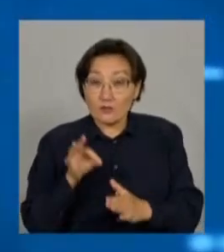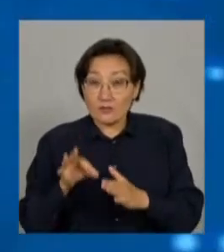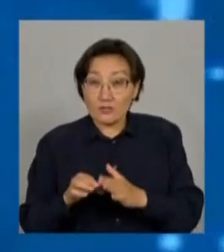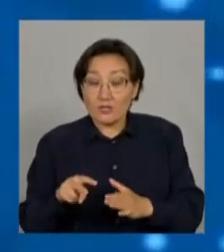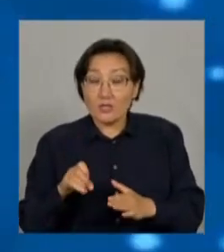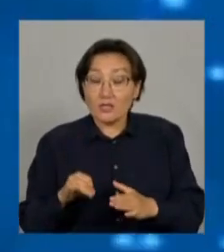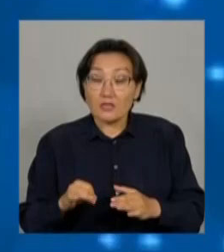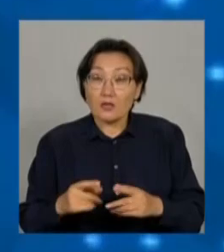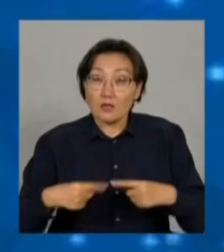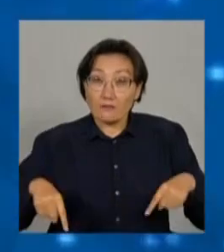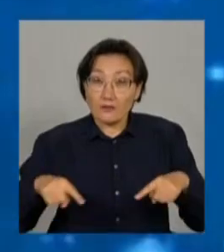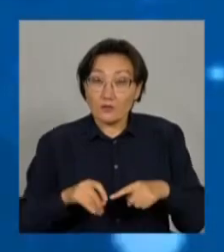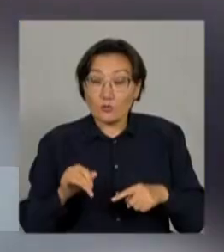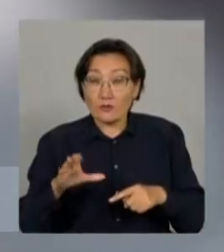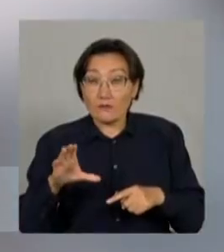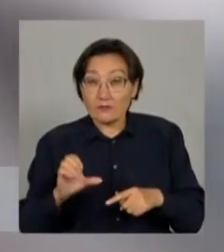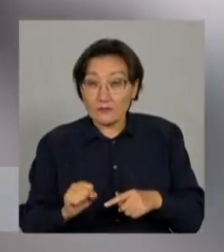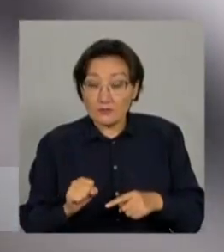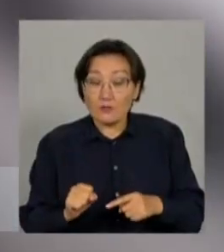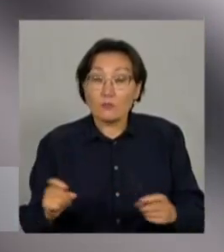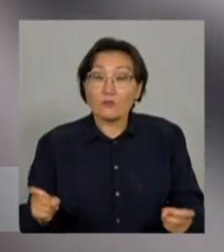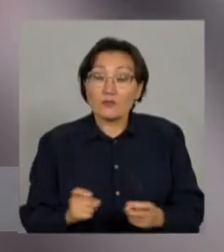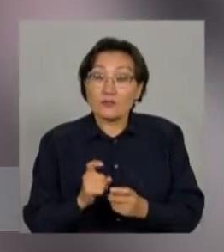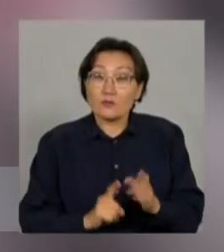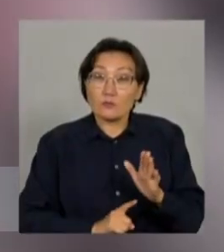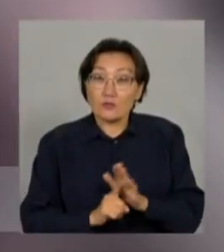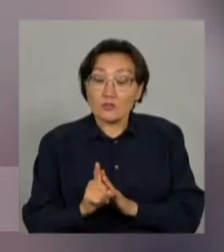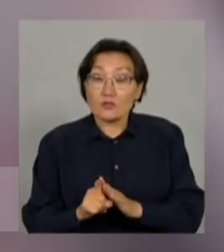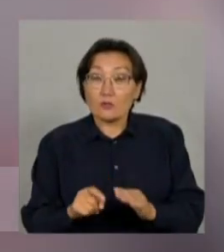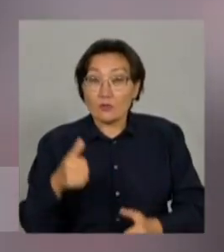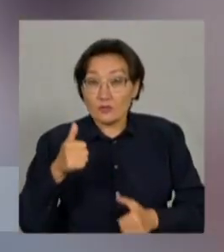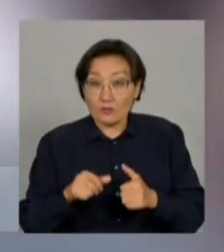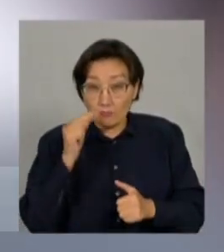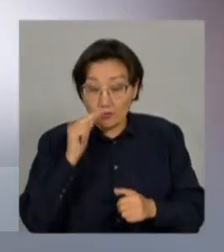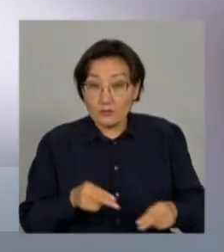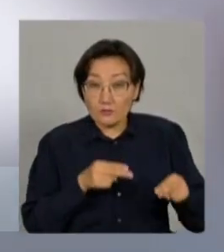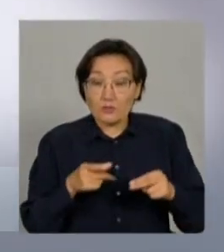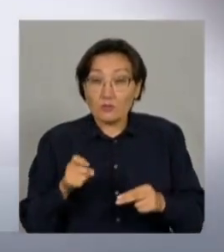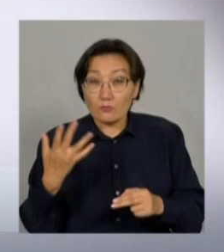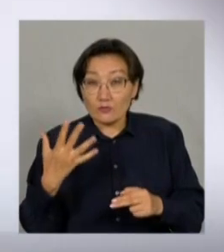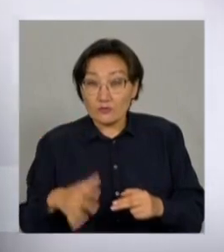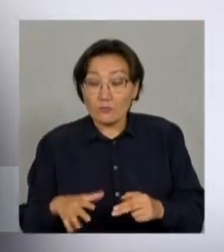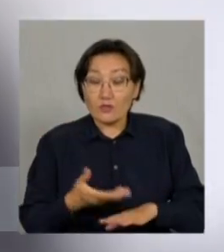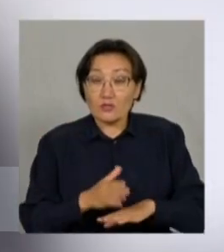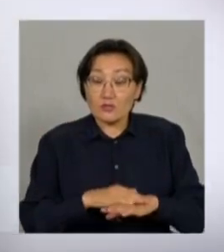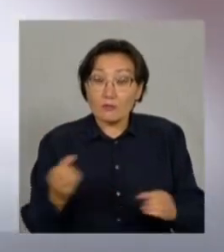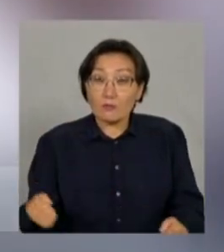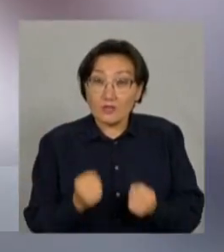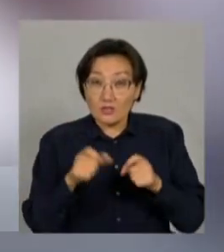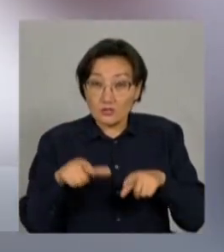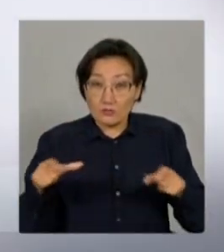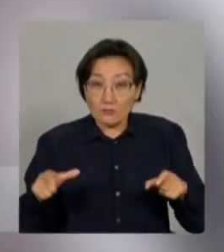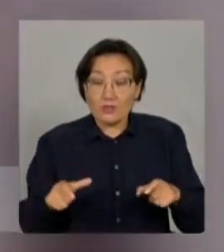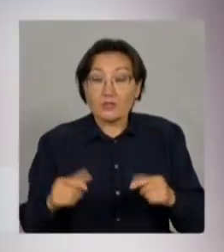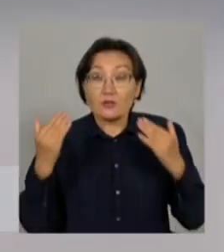Лиги конференции УЕФА. Стычка фанатов произошла до начала матча. В Шымкент прибыли порядка 150 польских болельщиков.